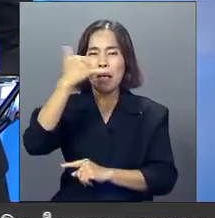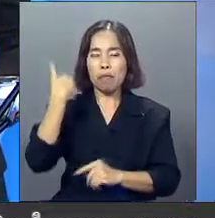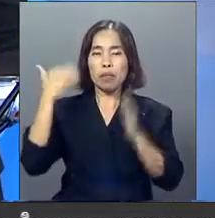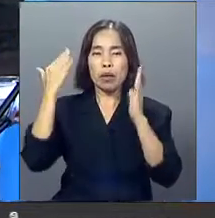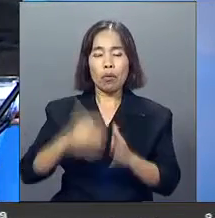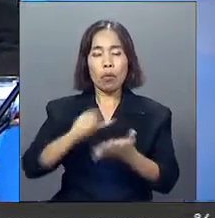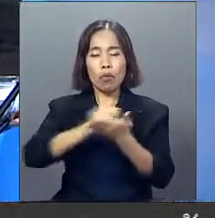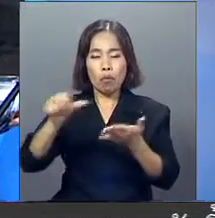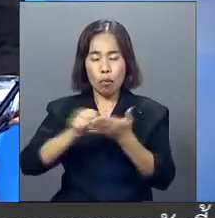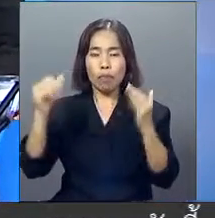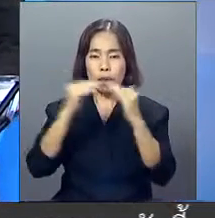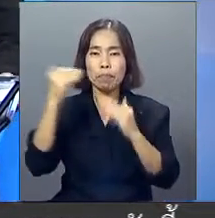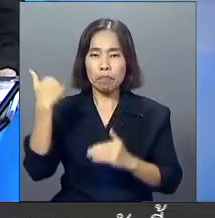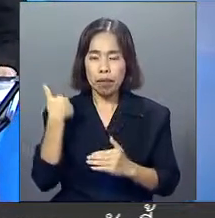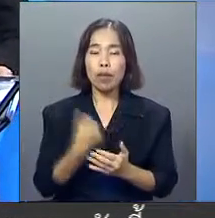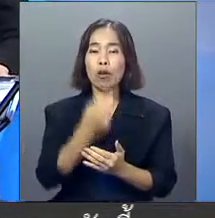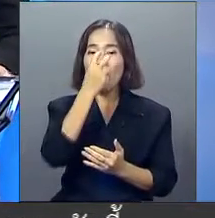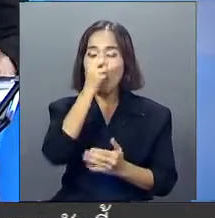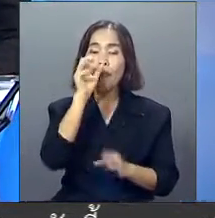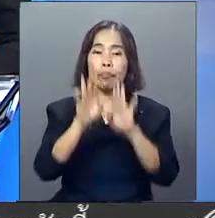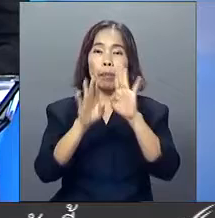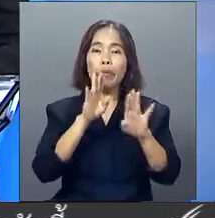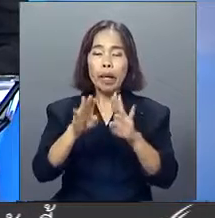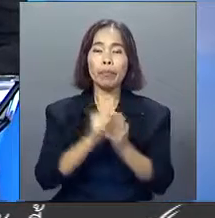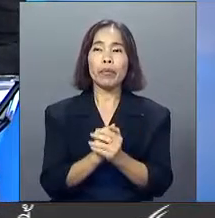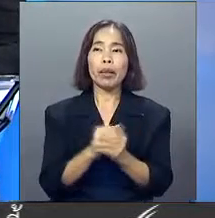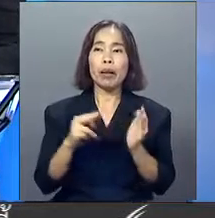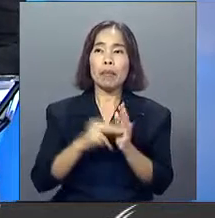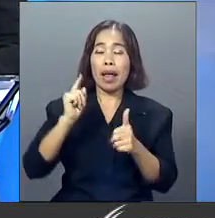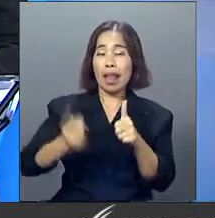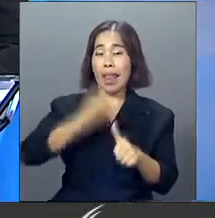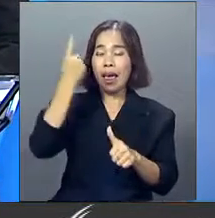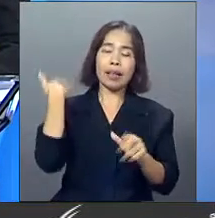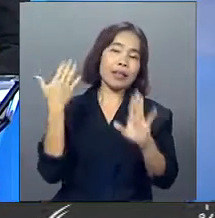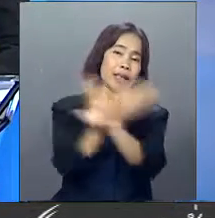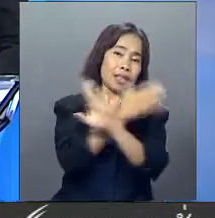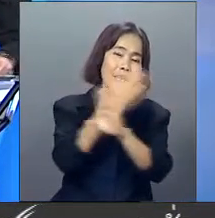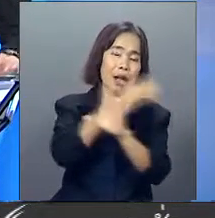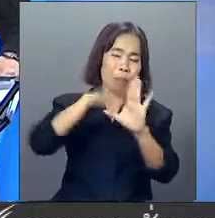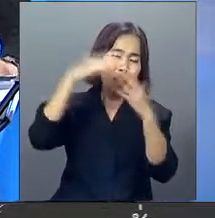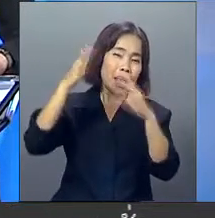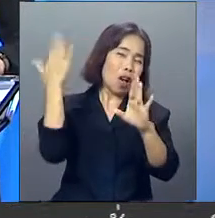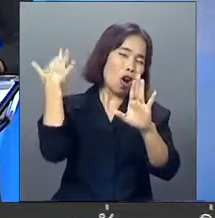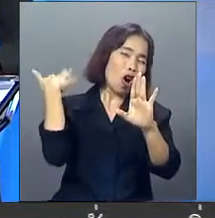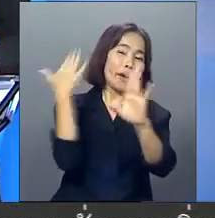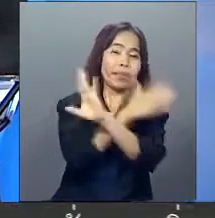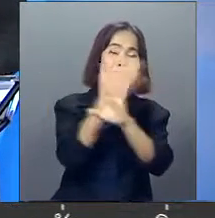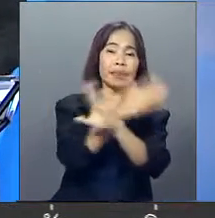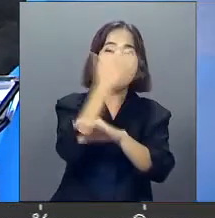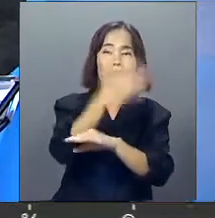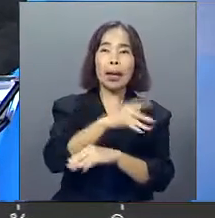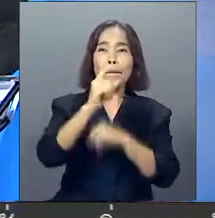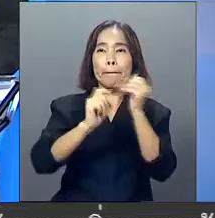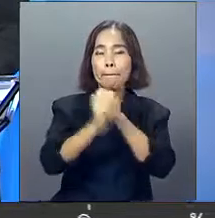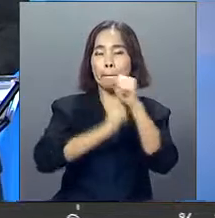ตดสทธนกเป็ได้เราลไปเทียบกนนะคะ สำหับครั้งแรกที่ผ่านมานะคะโดยในครั้งแรกเมอตอนปี